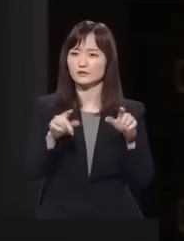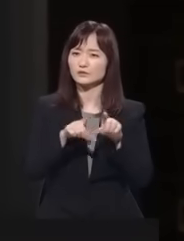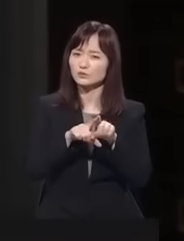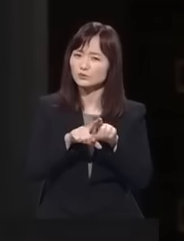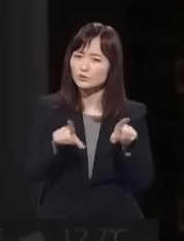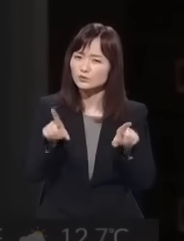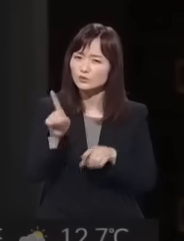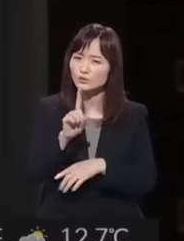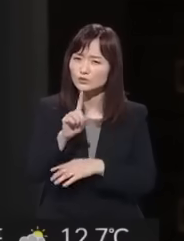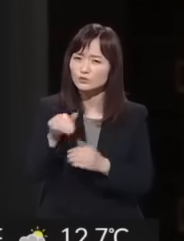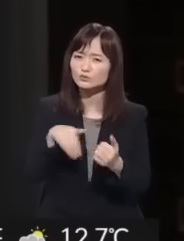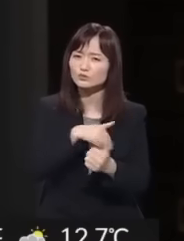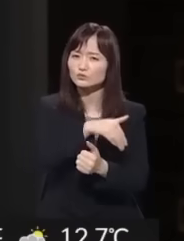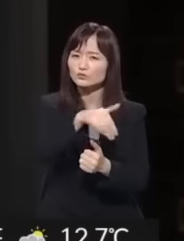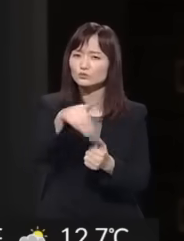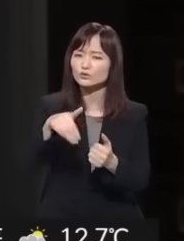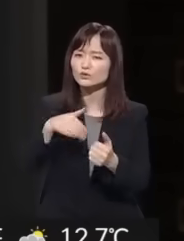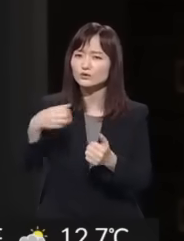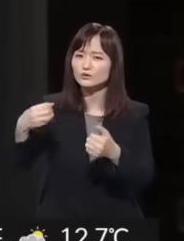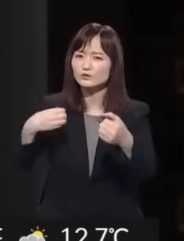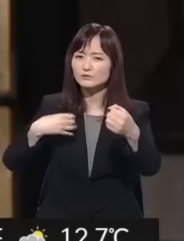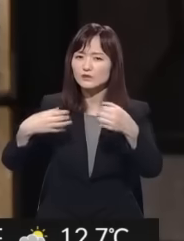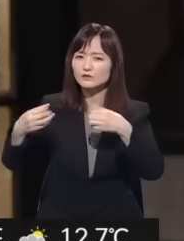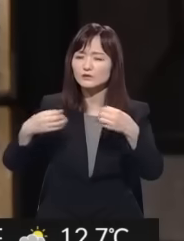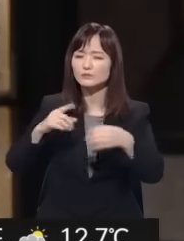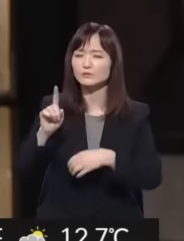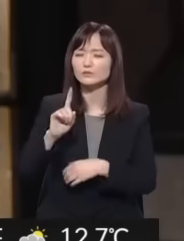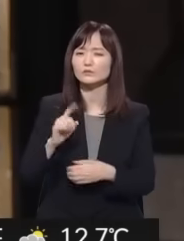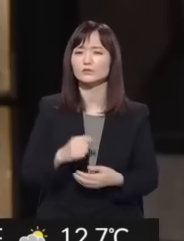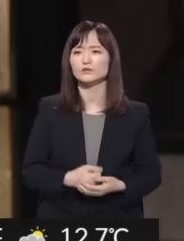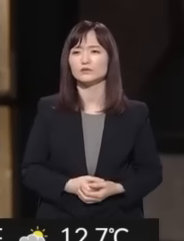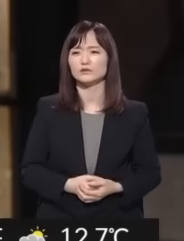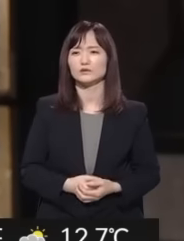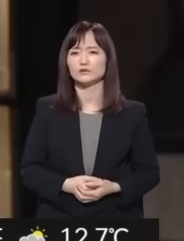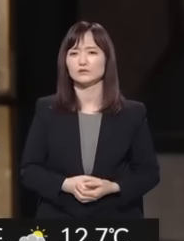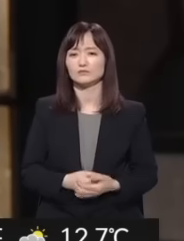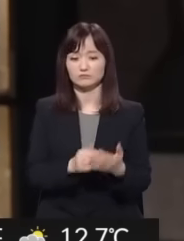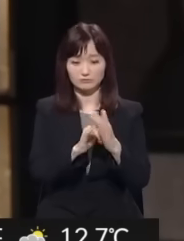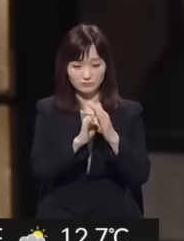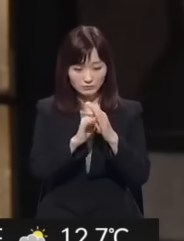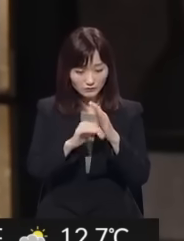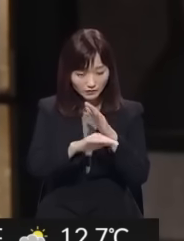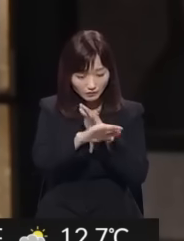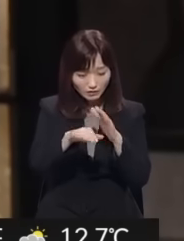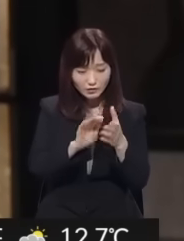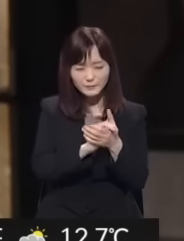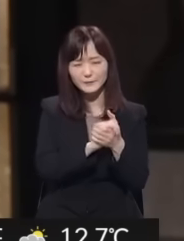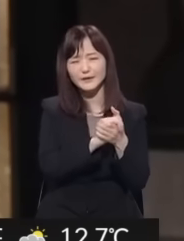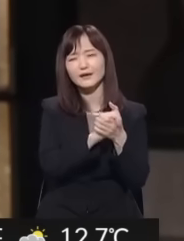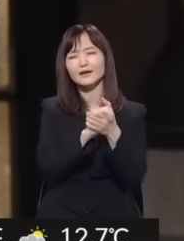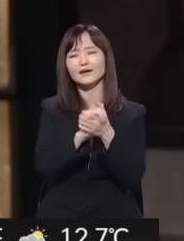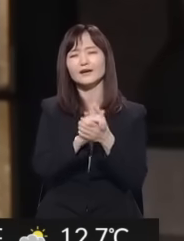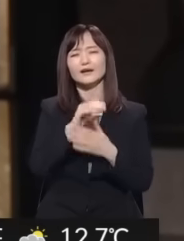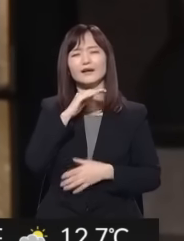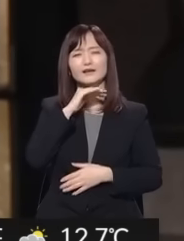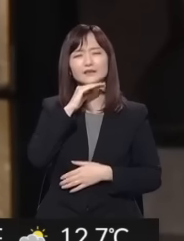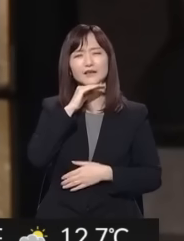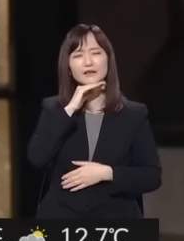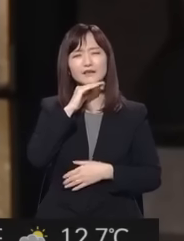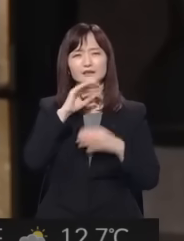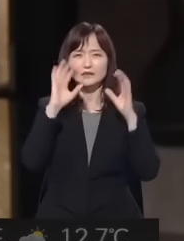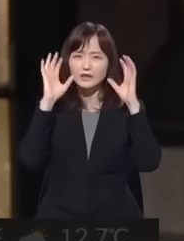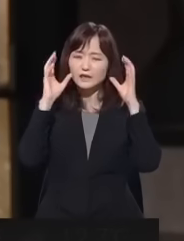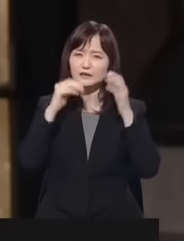주변 사람들 주변 사람들 이야기를 들어보면 너무 화목한 가정이었습니다 그러니까 아이들이 4살 5살